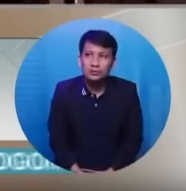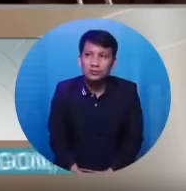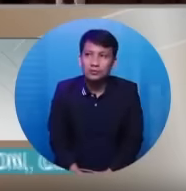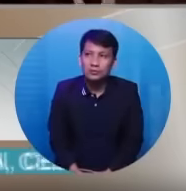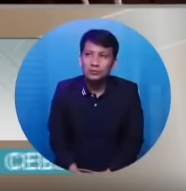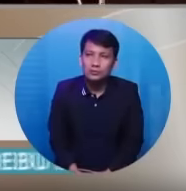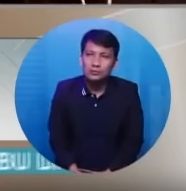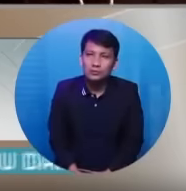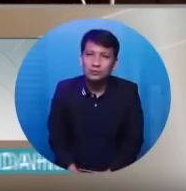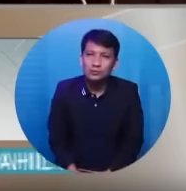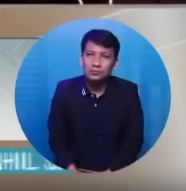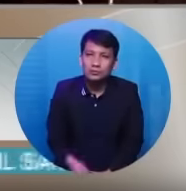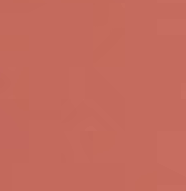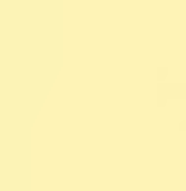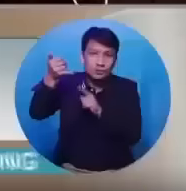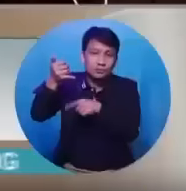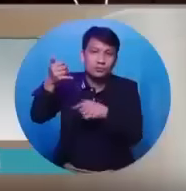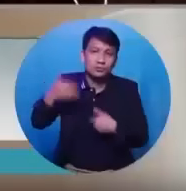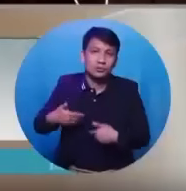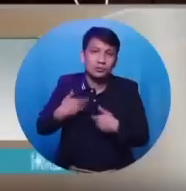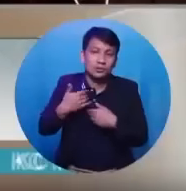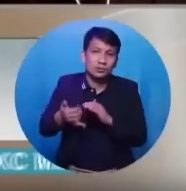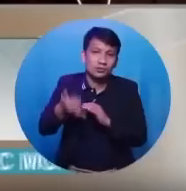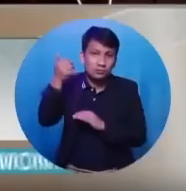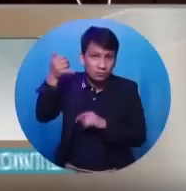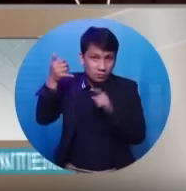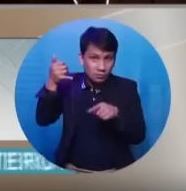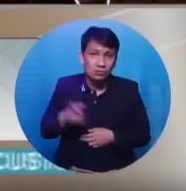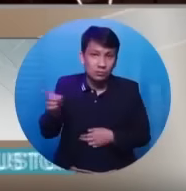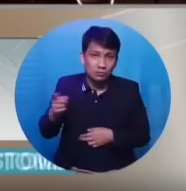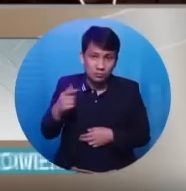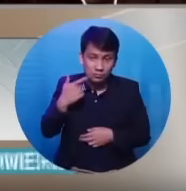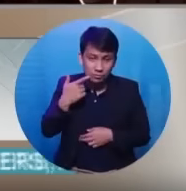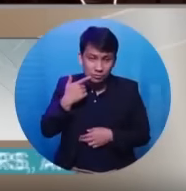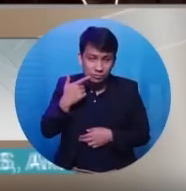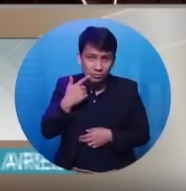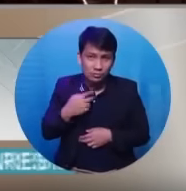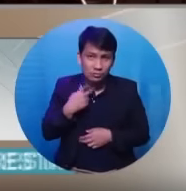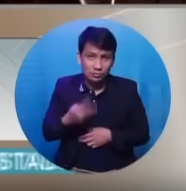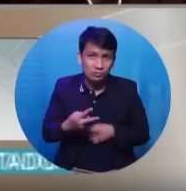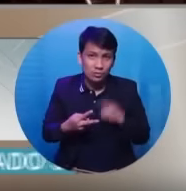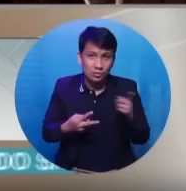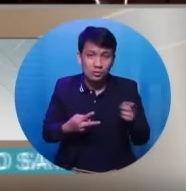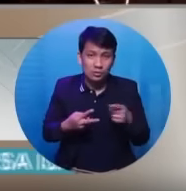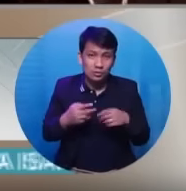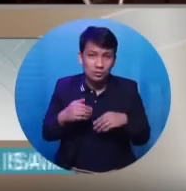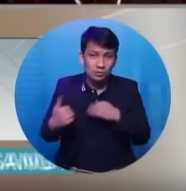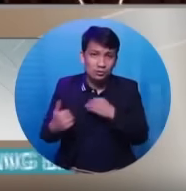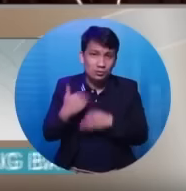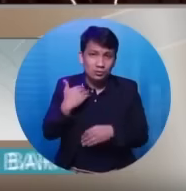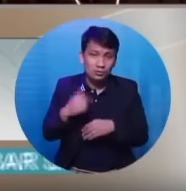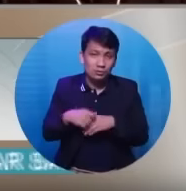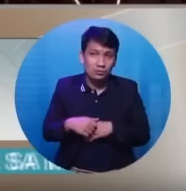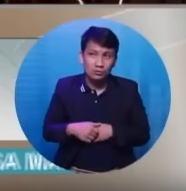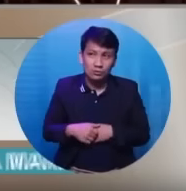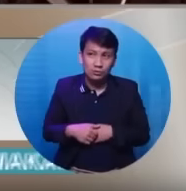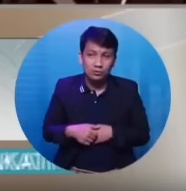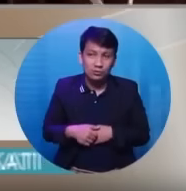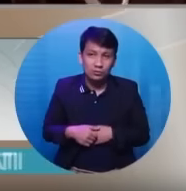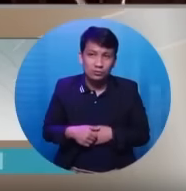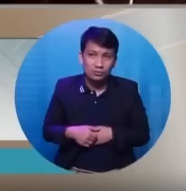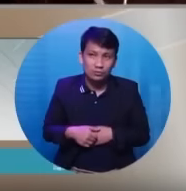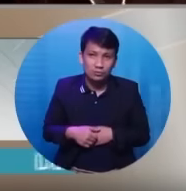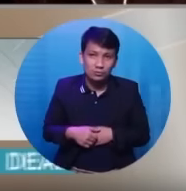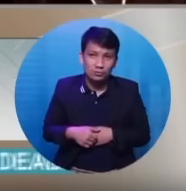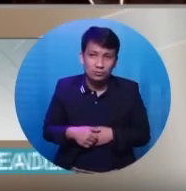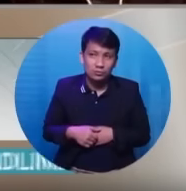ko po yun eh, CCTV yung sa harap ng bahay, sir. Ikaw ba yun, nasa voice recording? Alin, sir, yung pinasa niya po sa akin? Oo, ikaw ba yun? Hindi lang